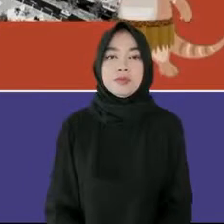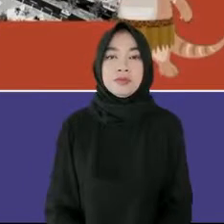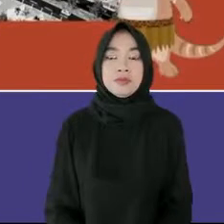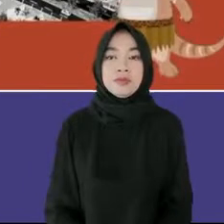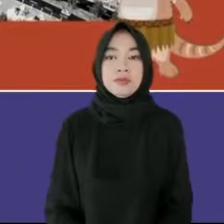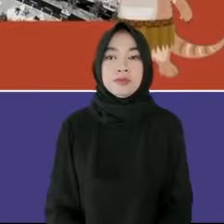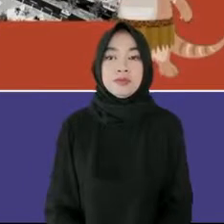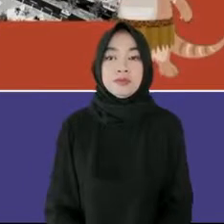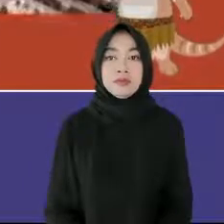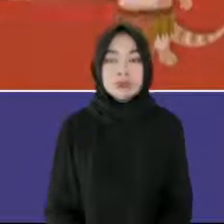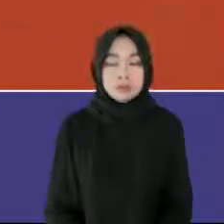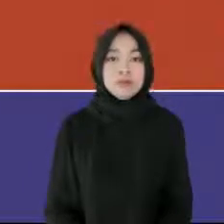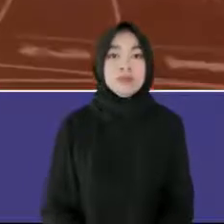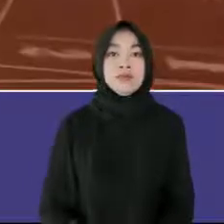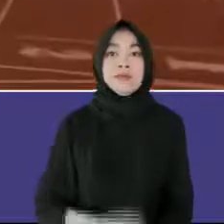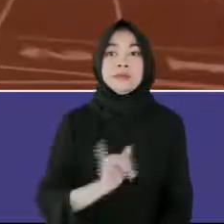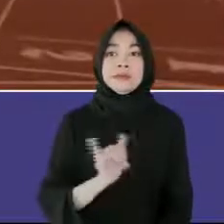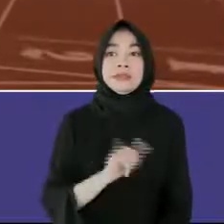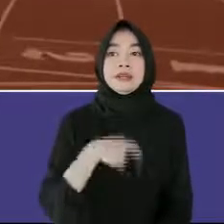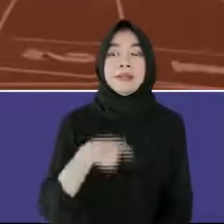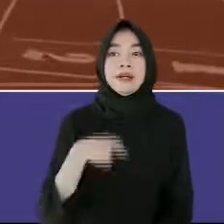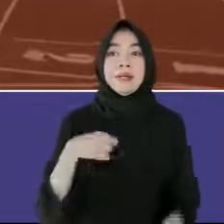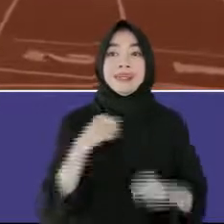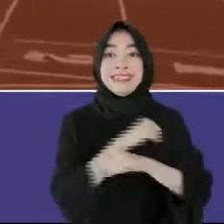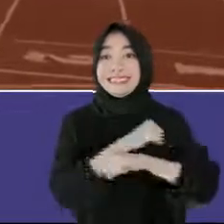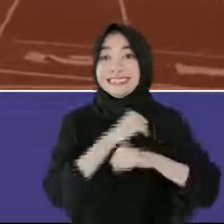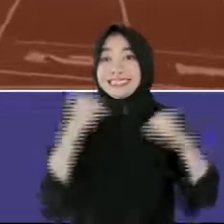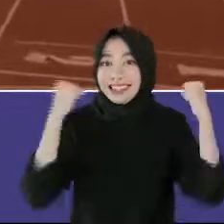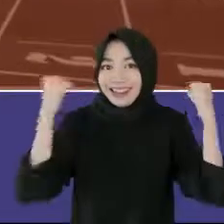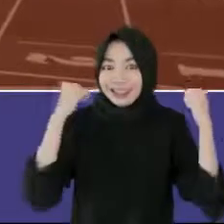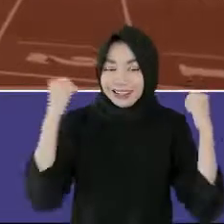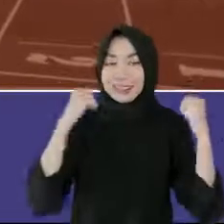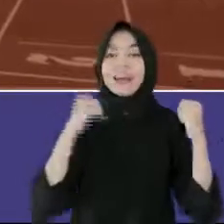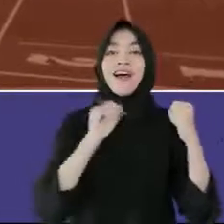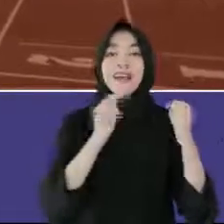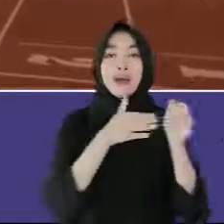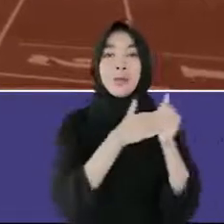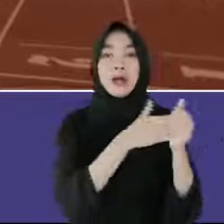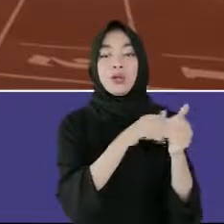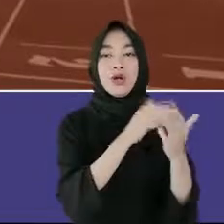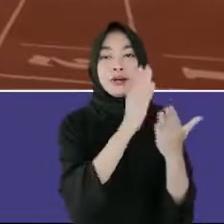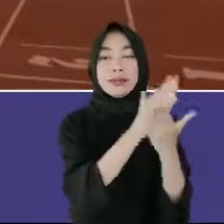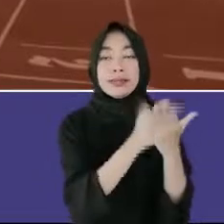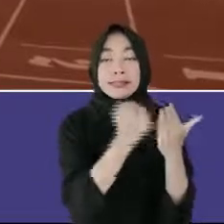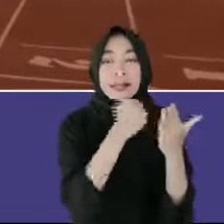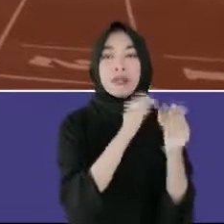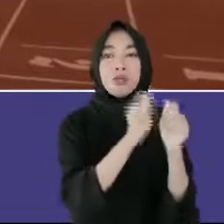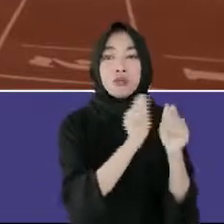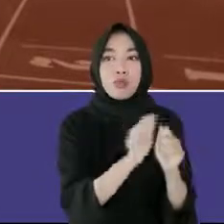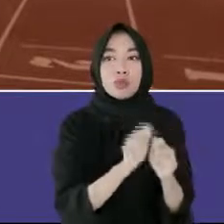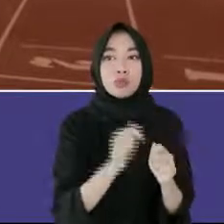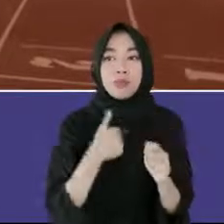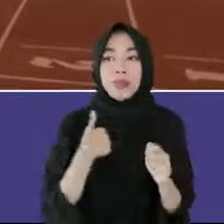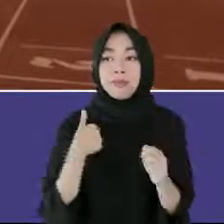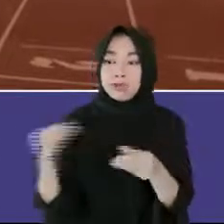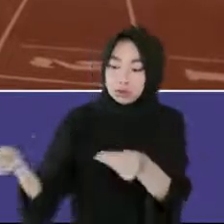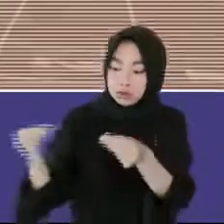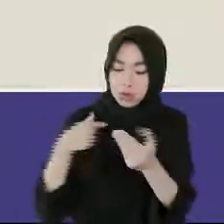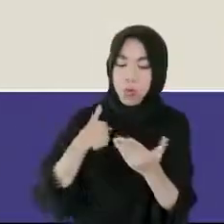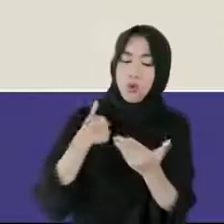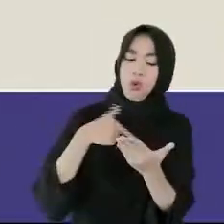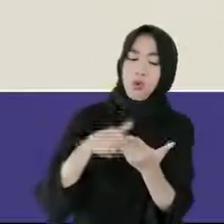Kemenkes itu sudah menyusun dengan sangat baik tapi kita memberikan beberapa saran rekomendasi untuk melengkapi